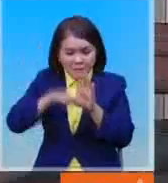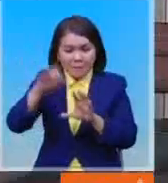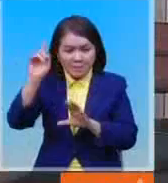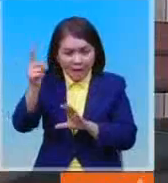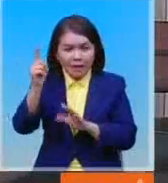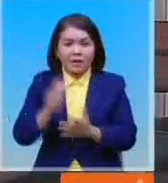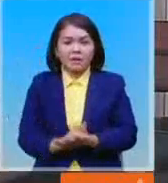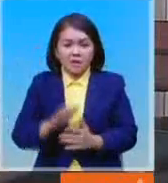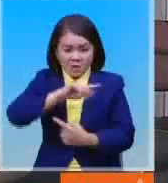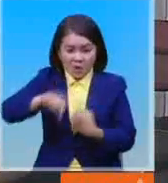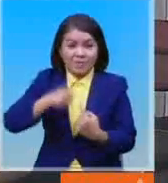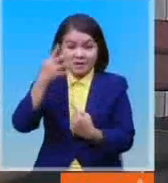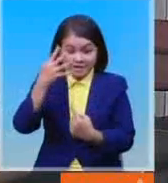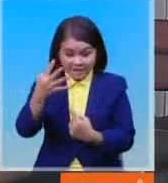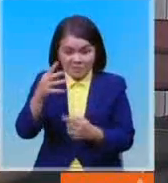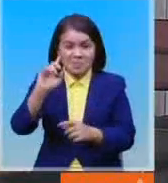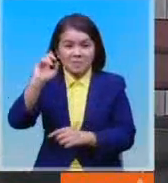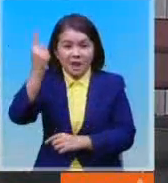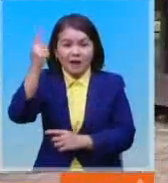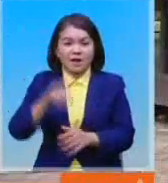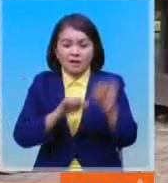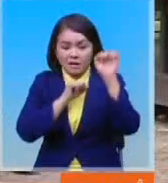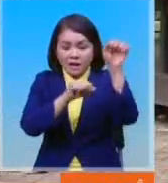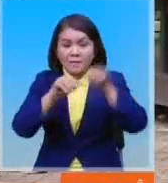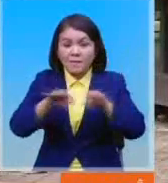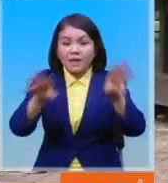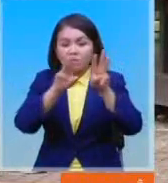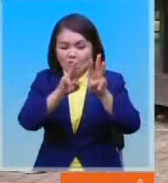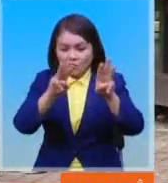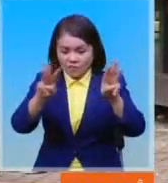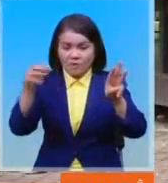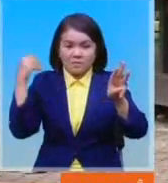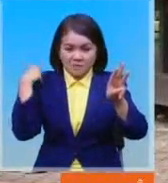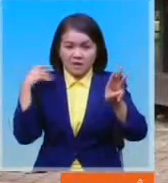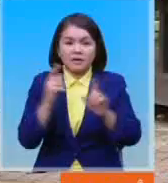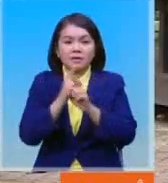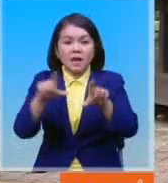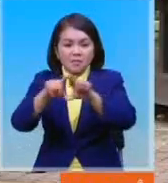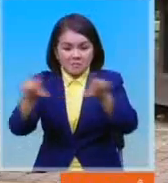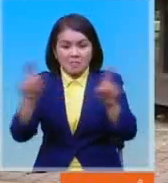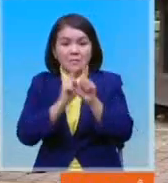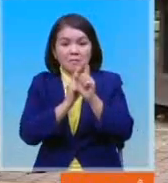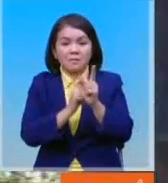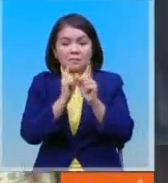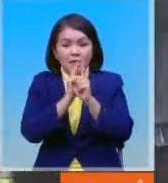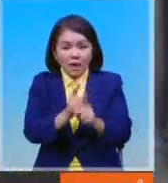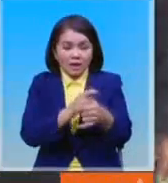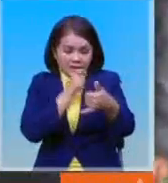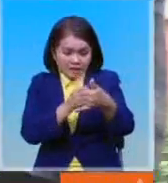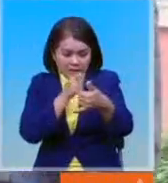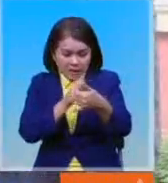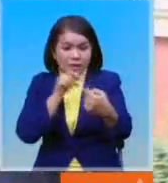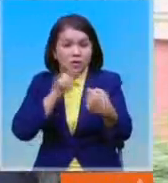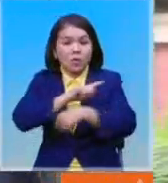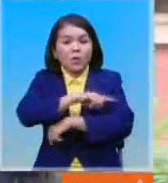ใน TCAS รอบ4 Admission โดยจะประกาศทางเว็บไซต์ student.mytcas.com แล้วก็จะสอบสัมภาษณ์ในวันที่